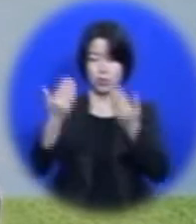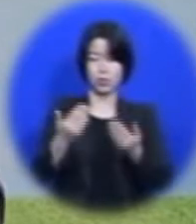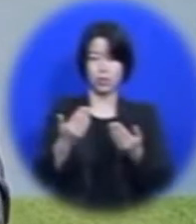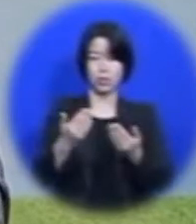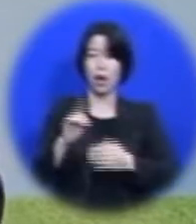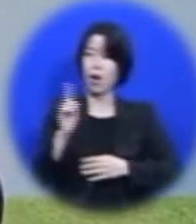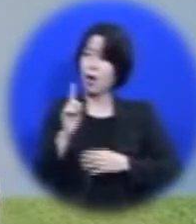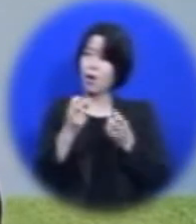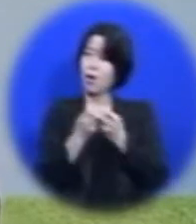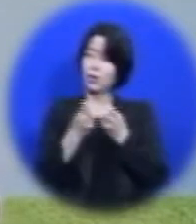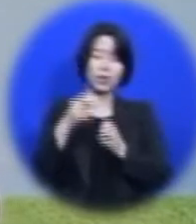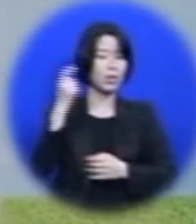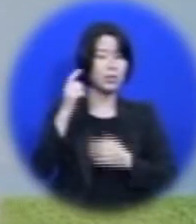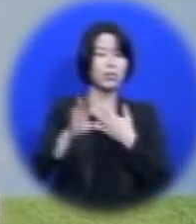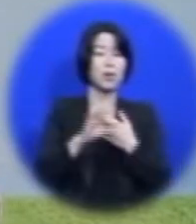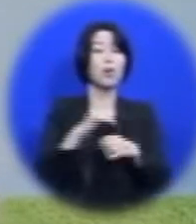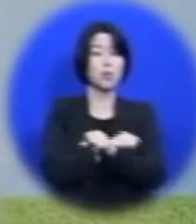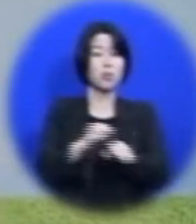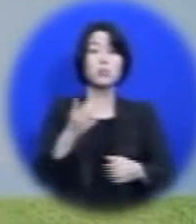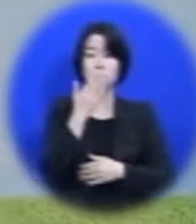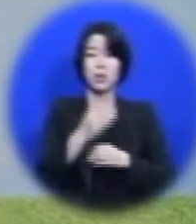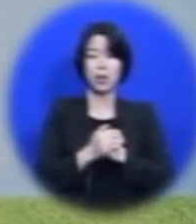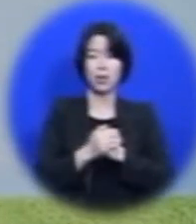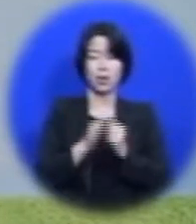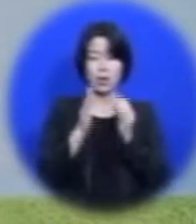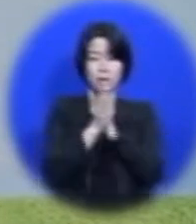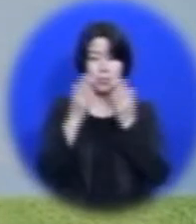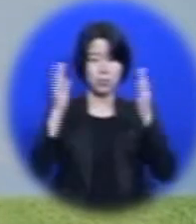어떻게 들으면 용서하신다는 거예요. 모세에게